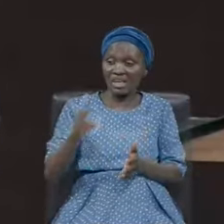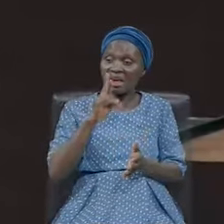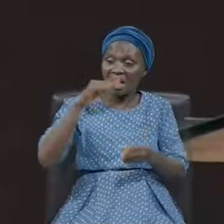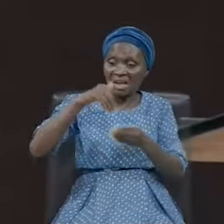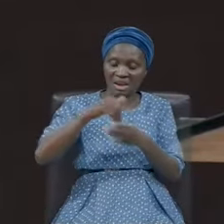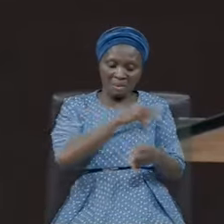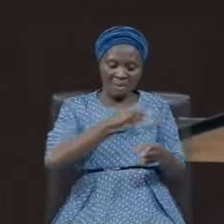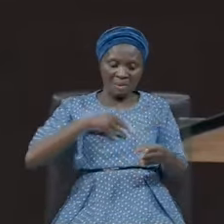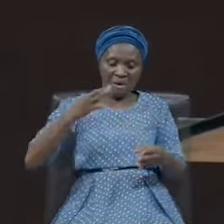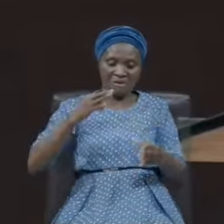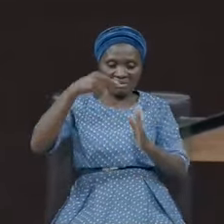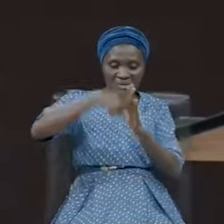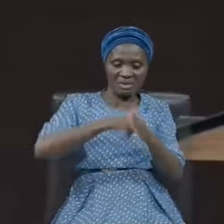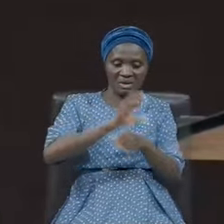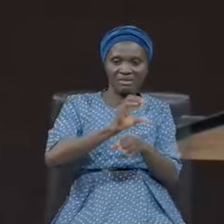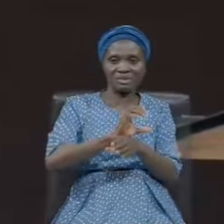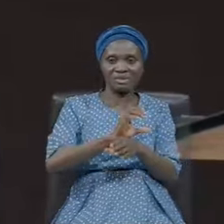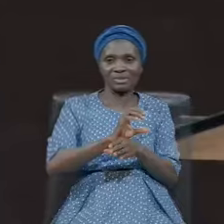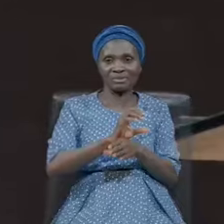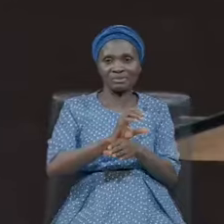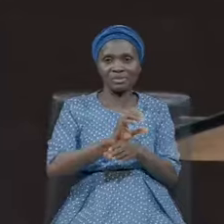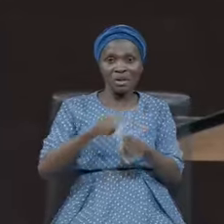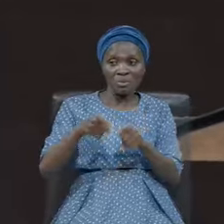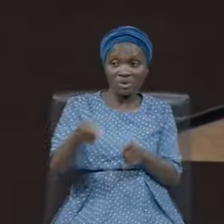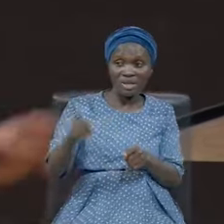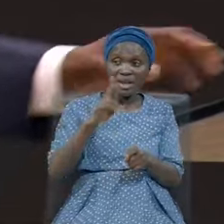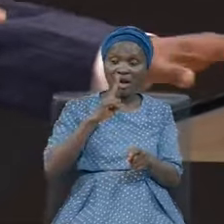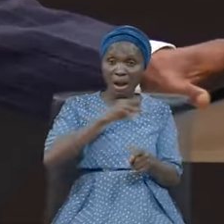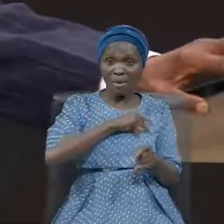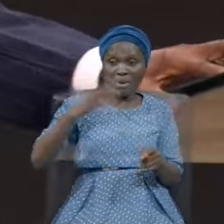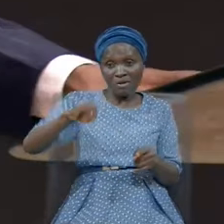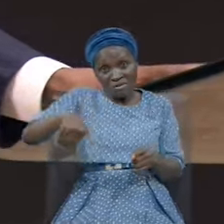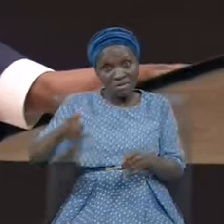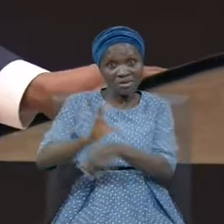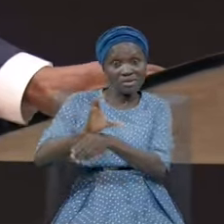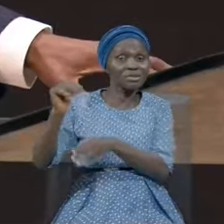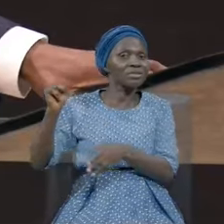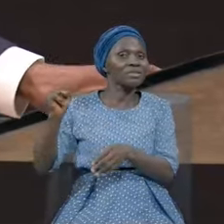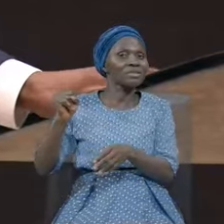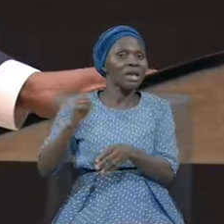Ils professent être membres de notre église. Ils sont membres des autres églises. Cependant,